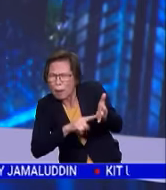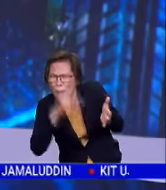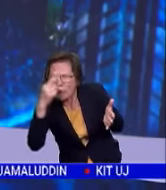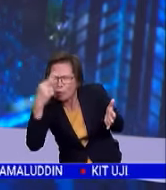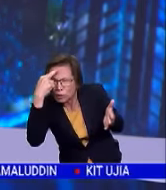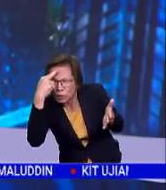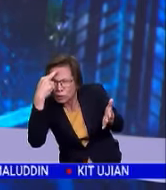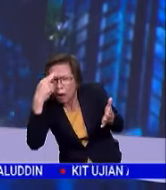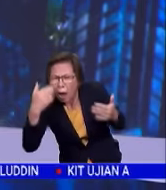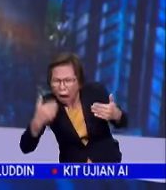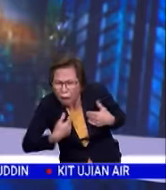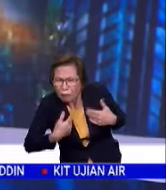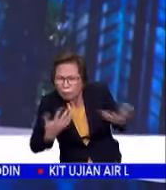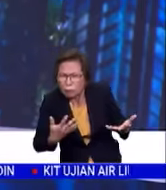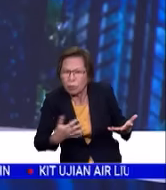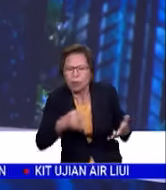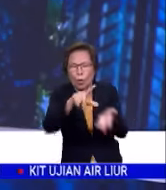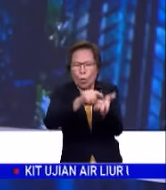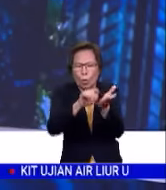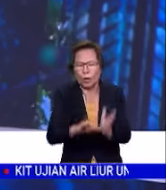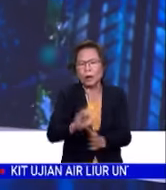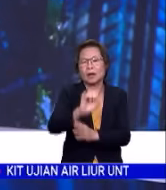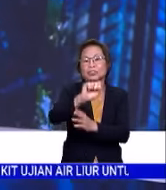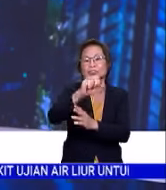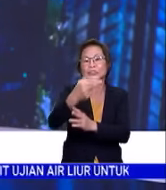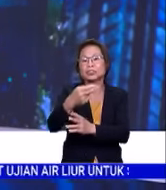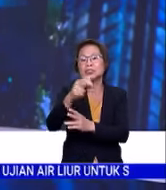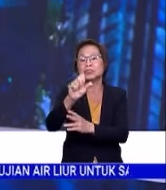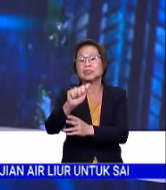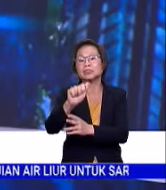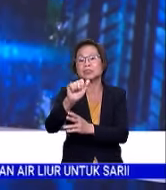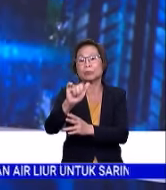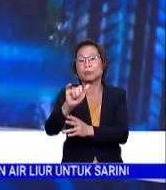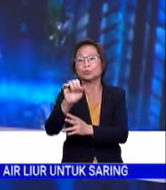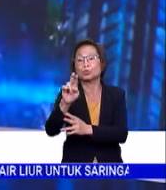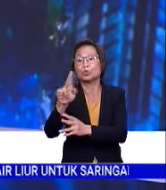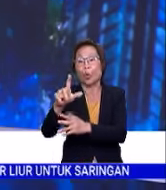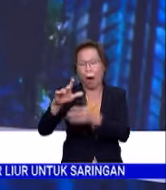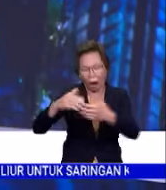puncanya? Wartawan Sazwani Samsu ada perinciannya.